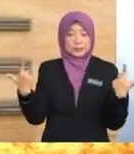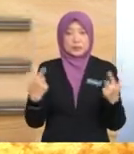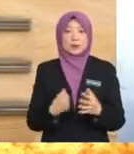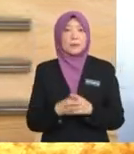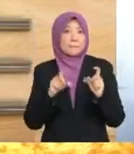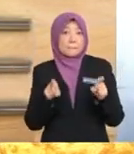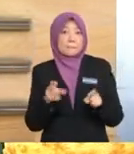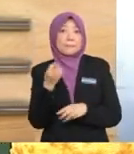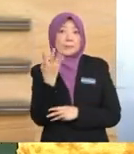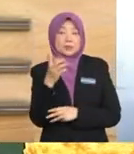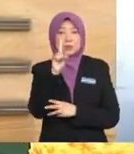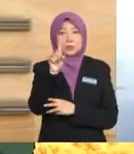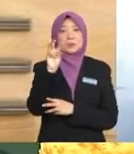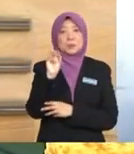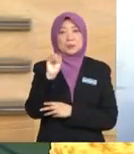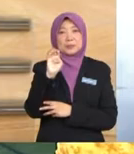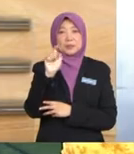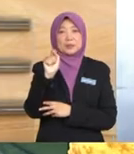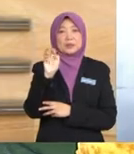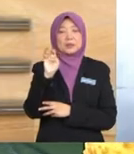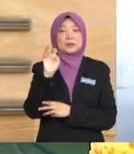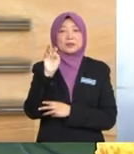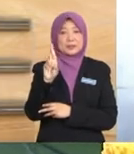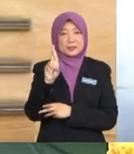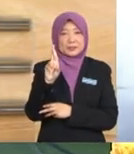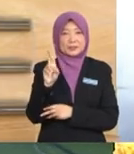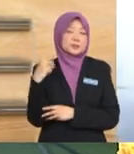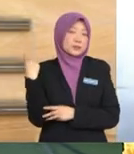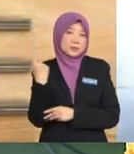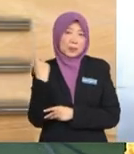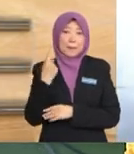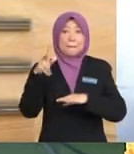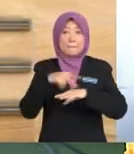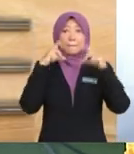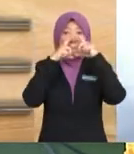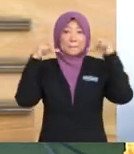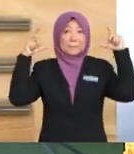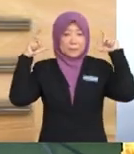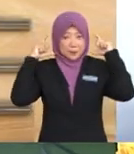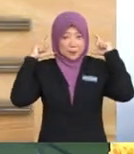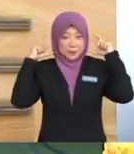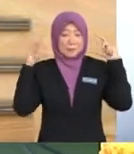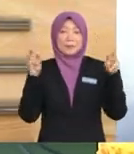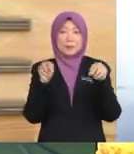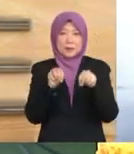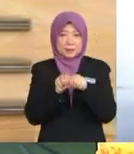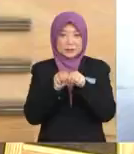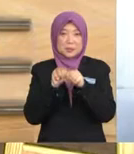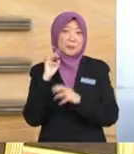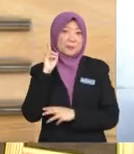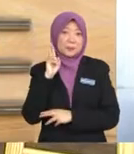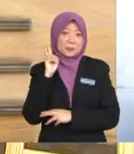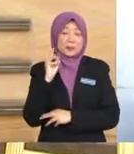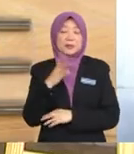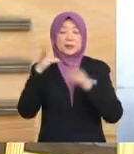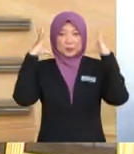sekurang-kurangnya 1 meter. Dan yang pastinya sentiasalah kena pakai pelitup muka seperti saya dan juga Cikgu Nisa